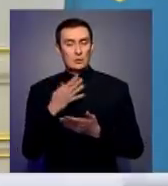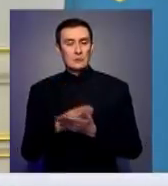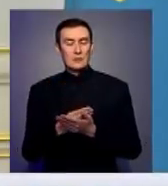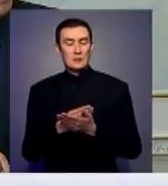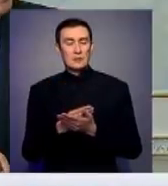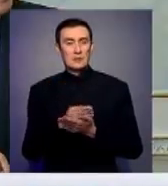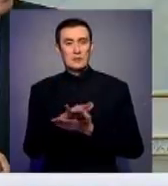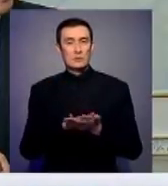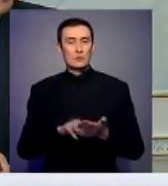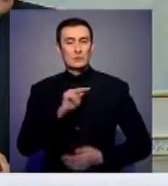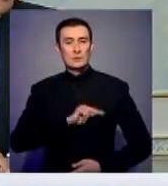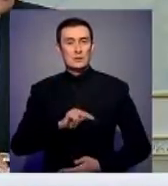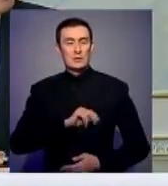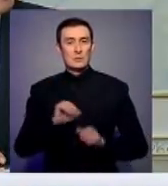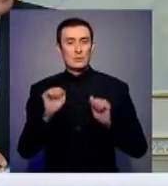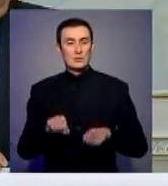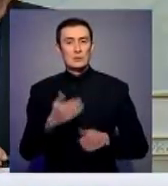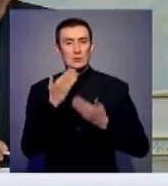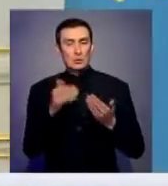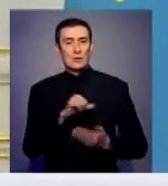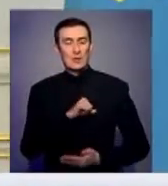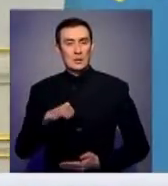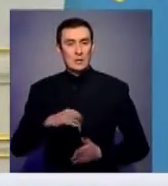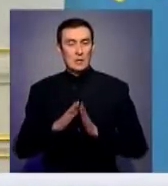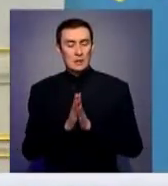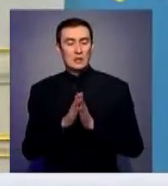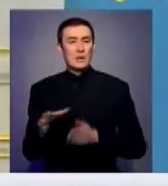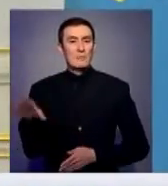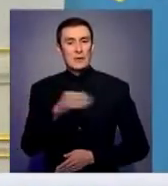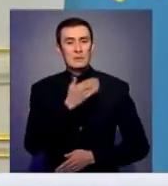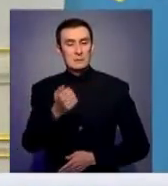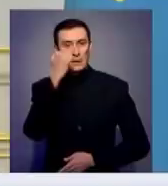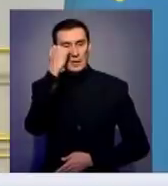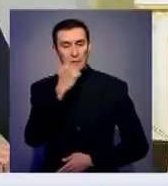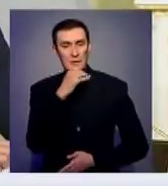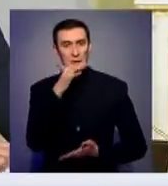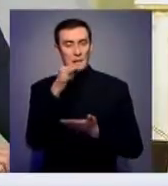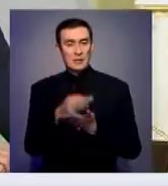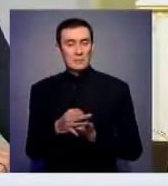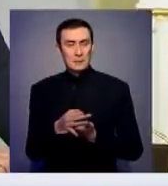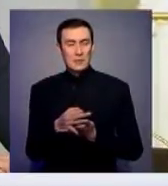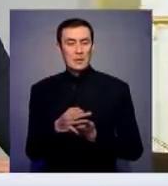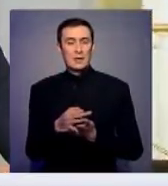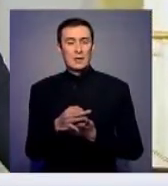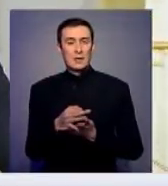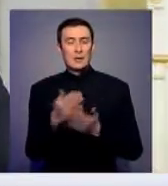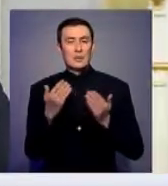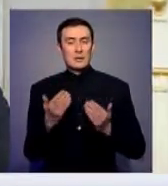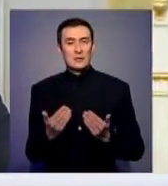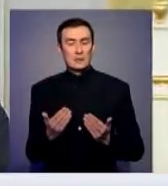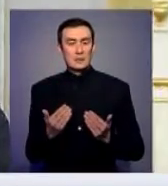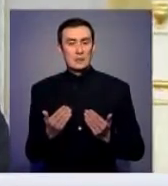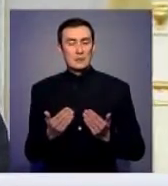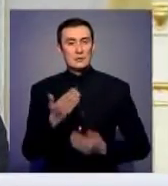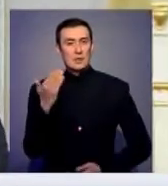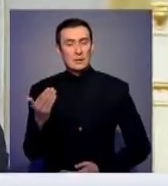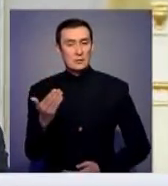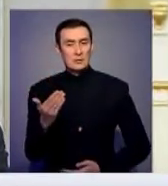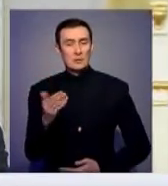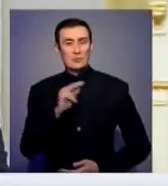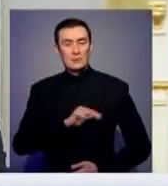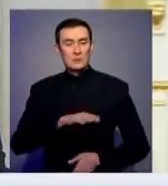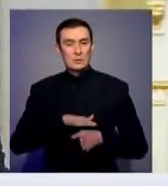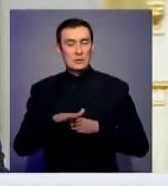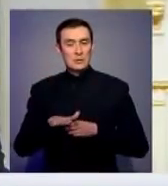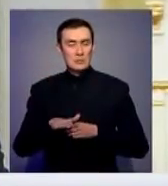еркімінен жұмыстан босатуды сұрады, сондықтан бәріміз рахметімізді айтып, Әділбек Рыскелдинович, саған істеген жұмысың